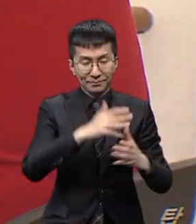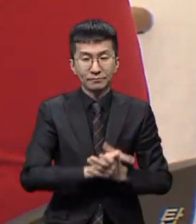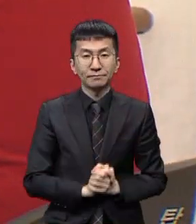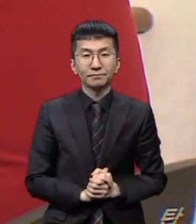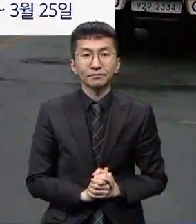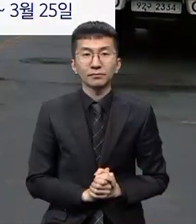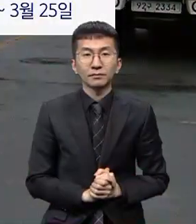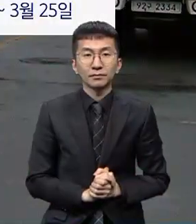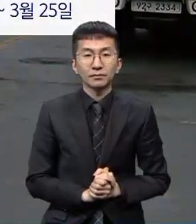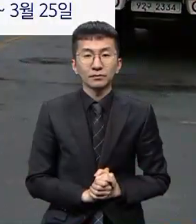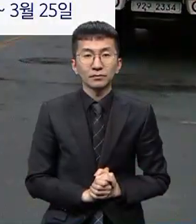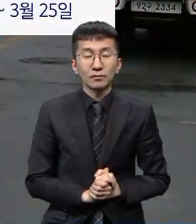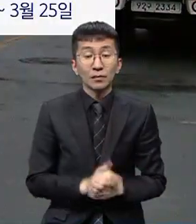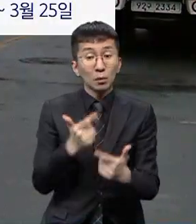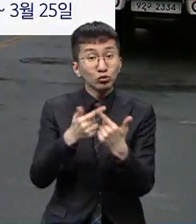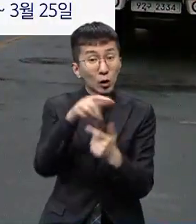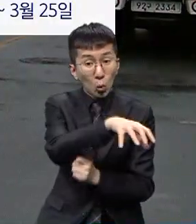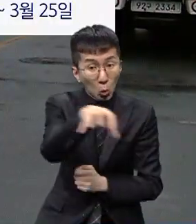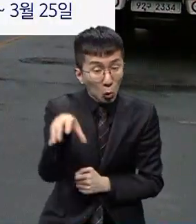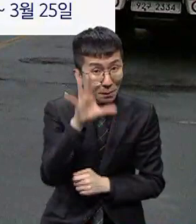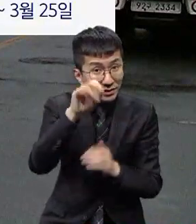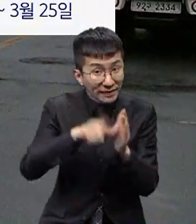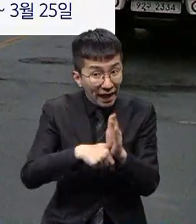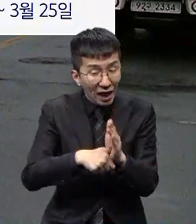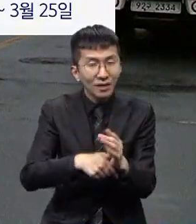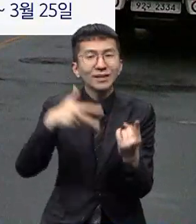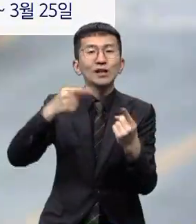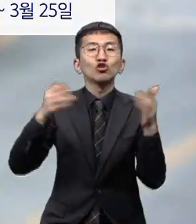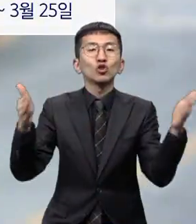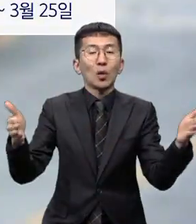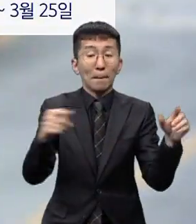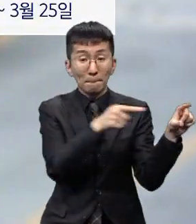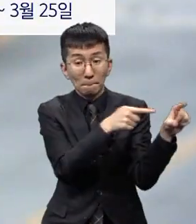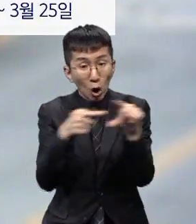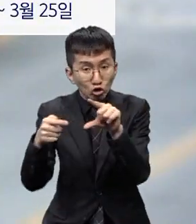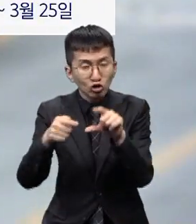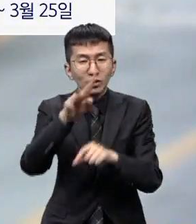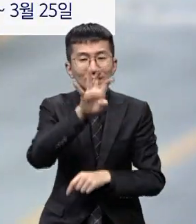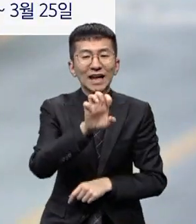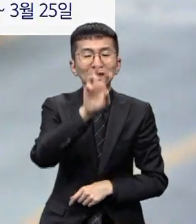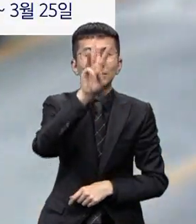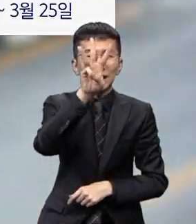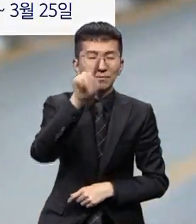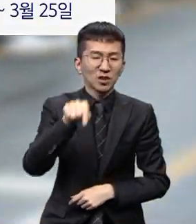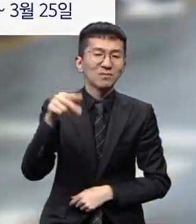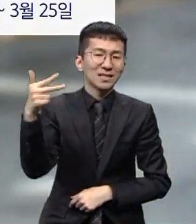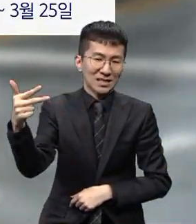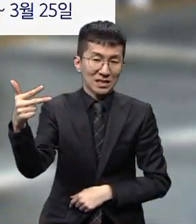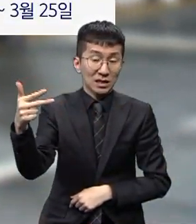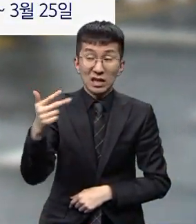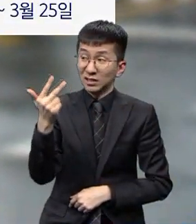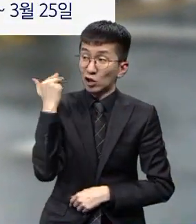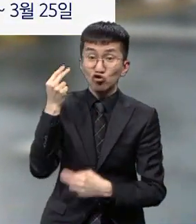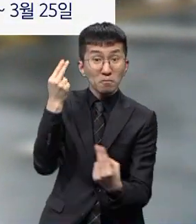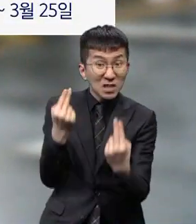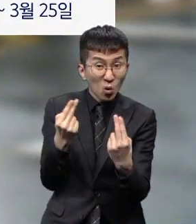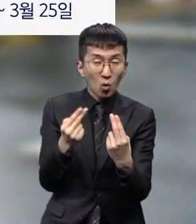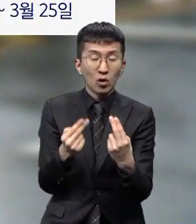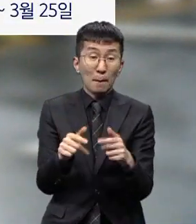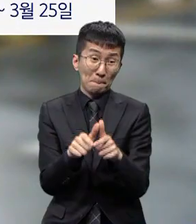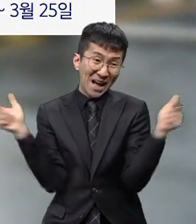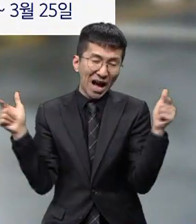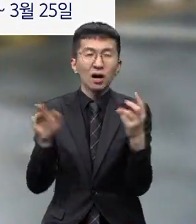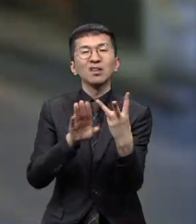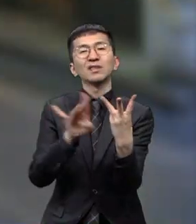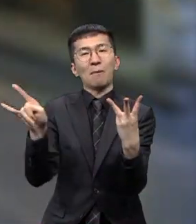됐습니다. 부산에서 최근 일주일간 확진자는 하루 평균 43.7명으로 한 주 전보다 3배로